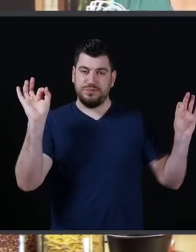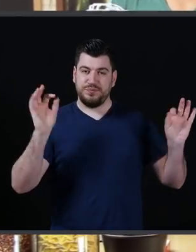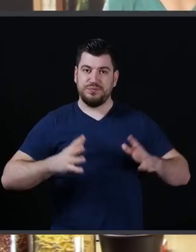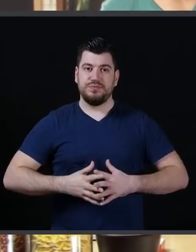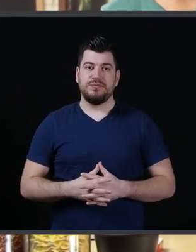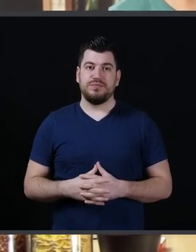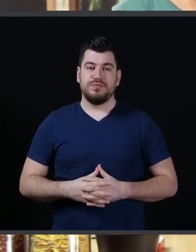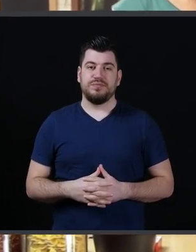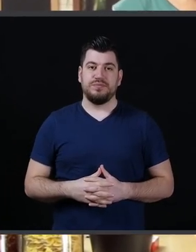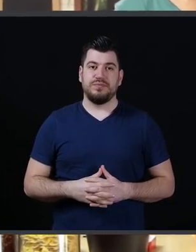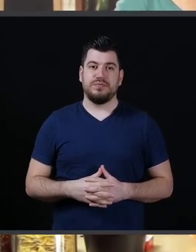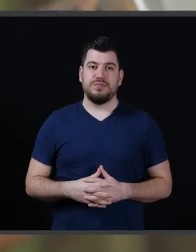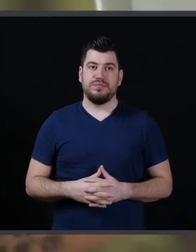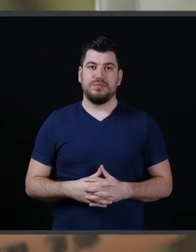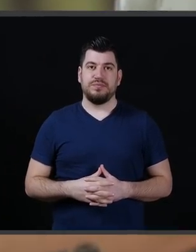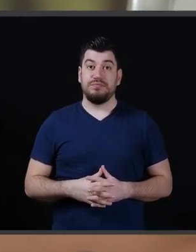Κοιτάξτε εδώ